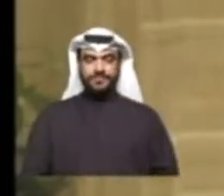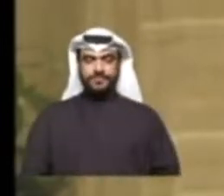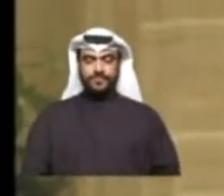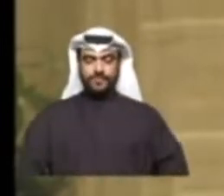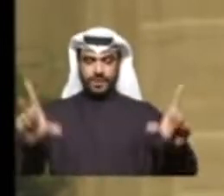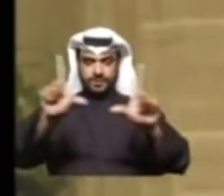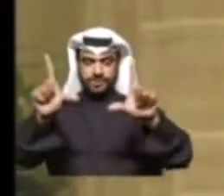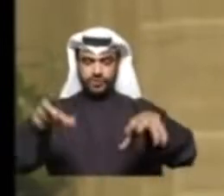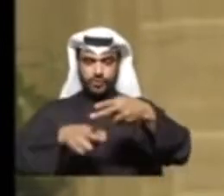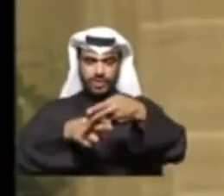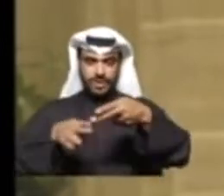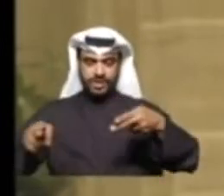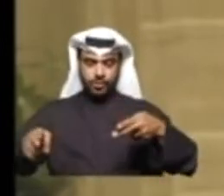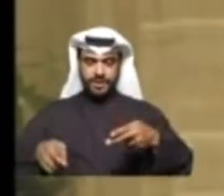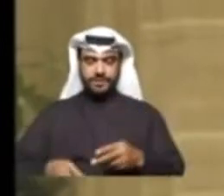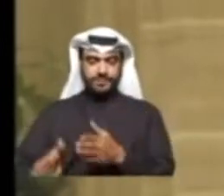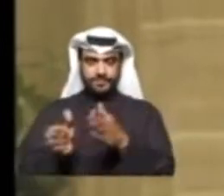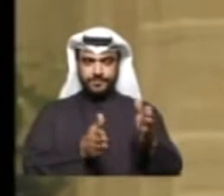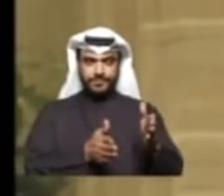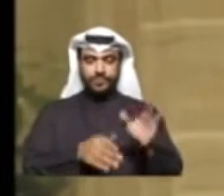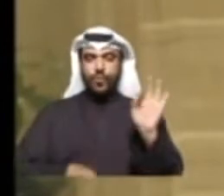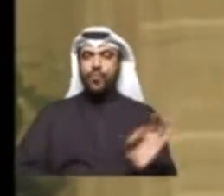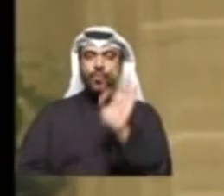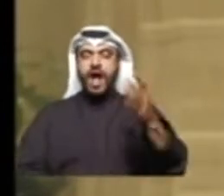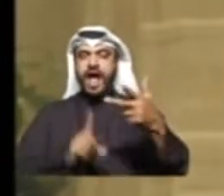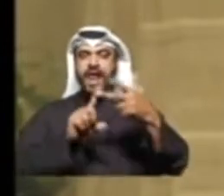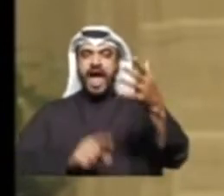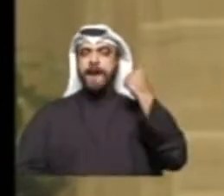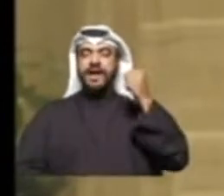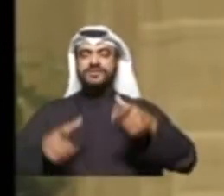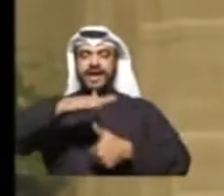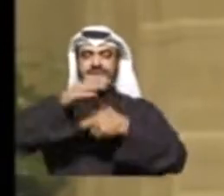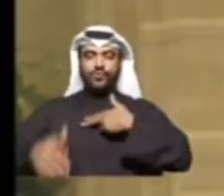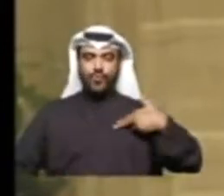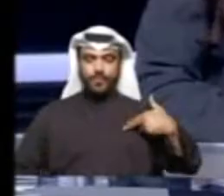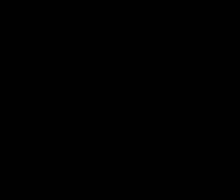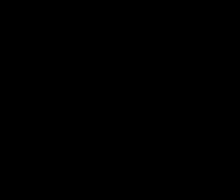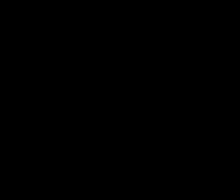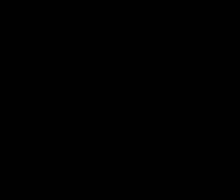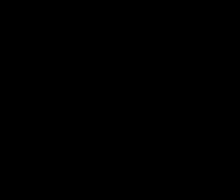منير القلاف لتلفزيون دولة الكويت من الأمانة العامة لمجلس الوزراء.